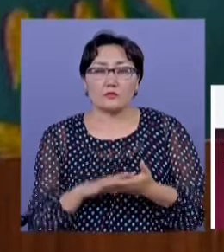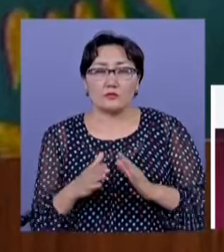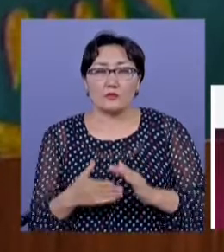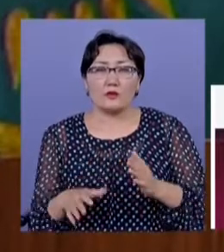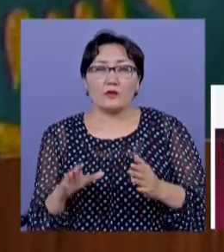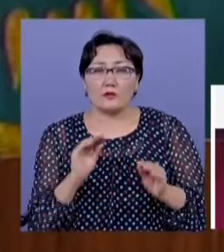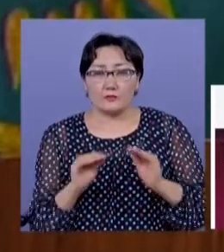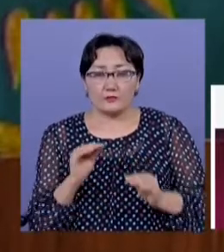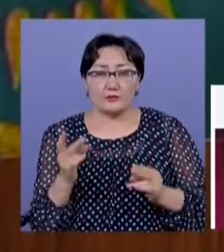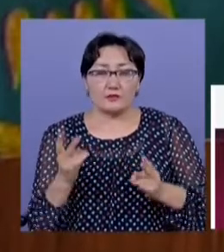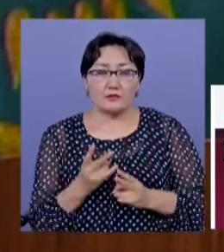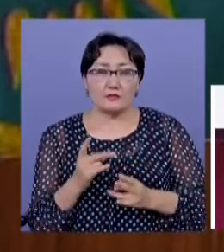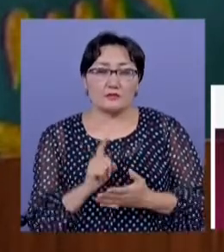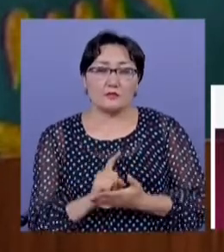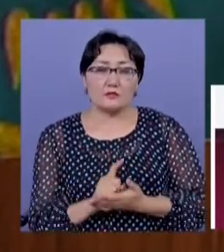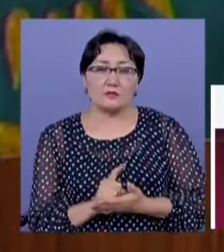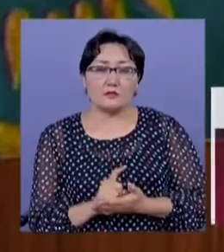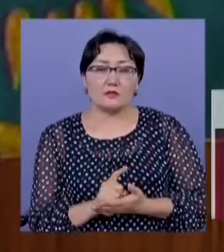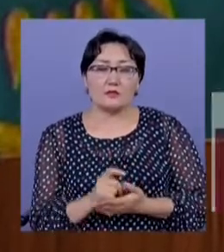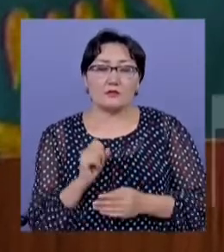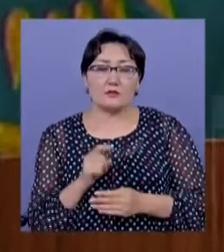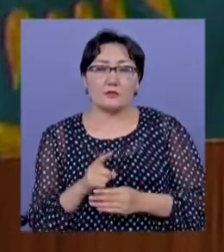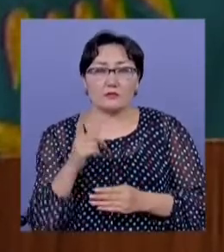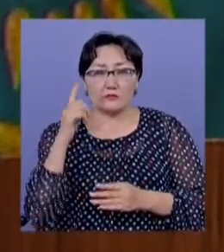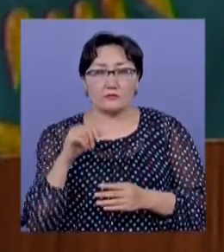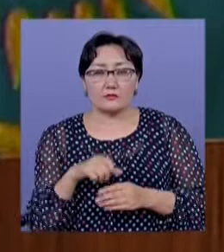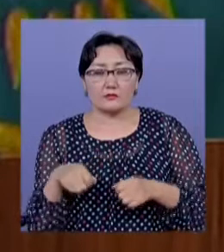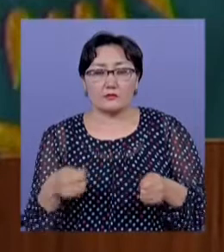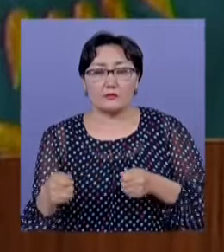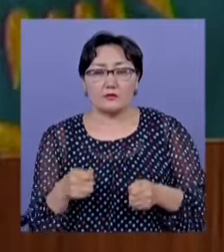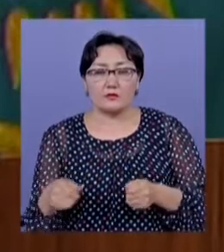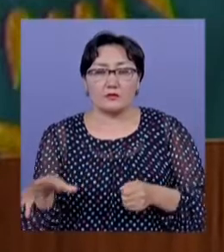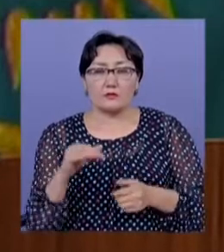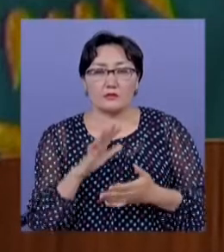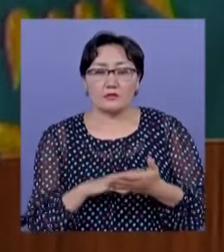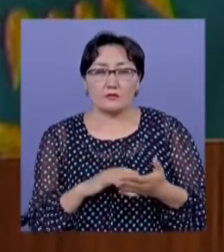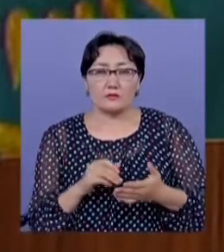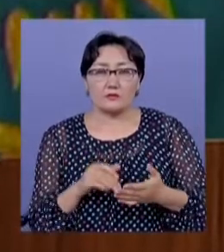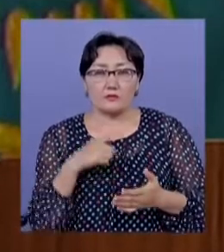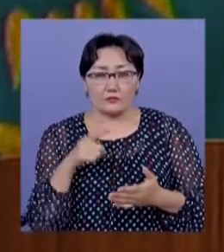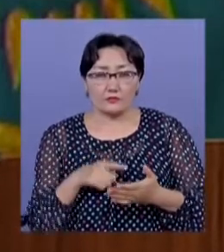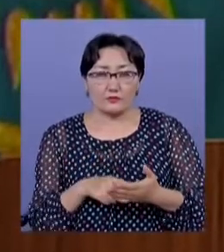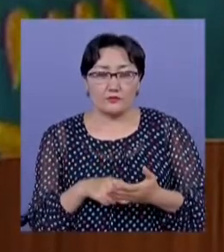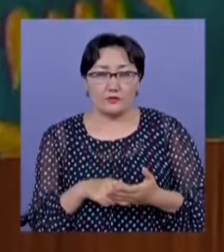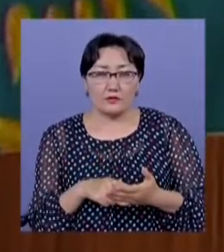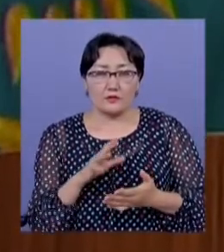етуіміз қажет. Правительство по поручению Елбасы и главы государства будет и в дальнейшем держать вопросы